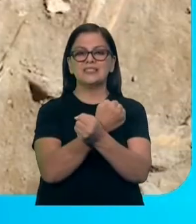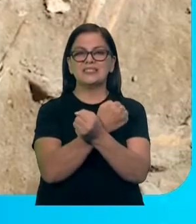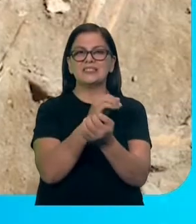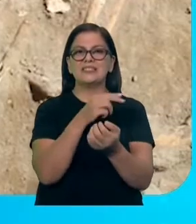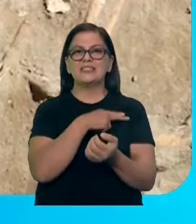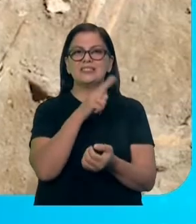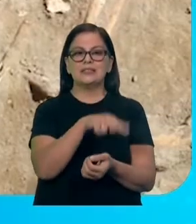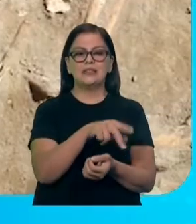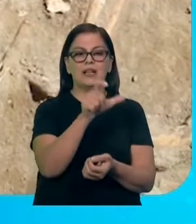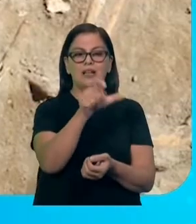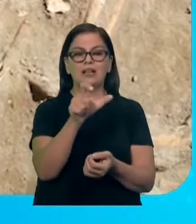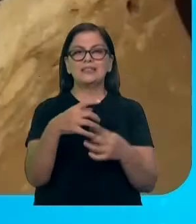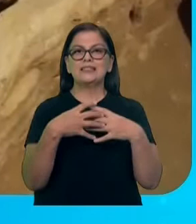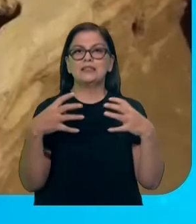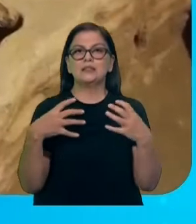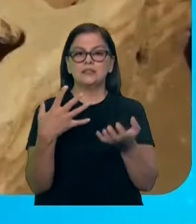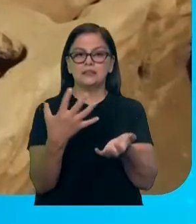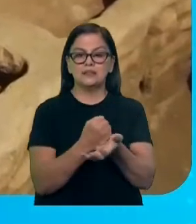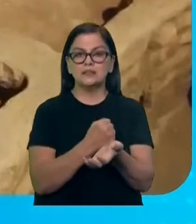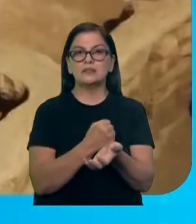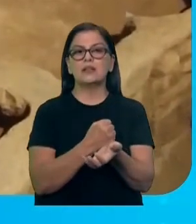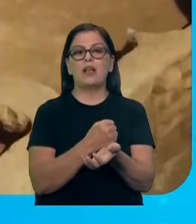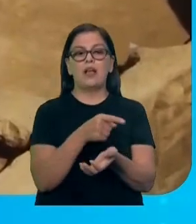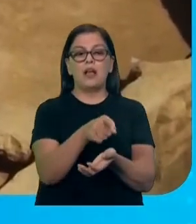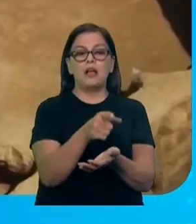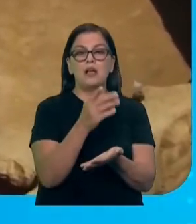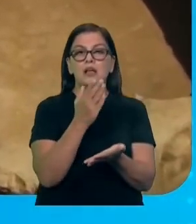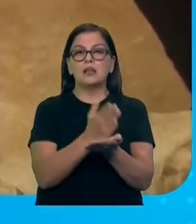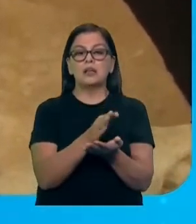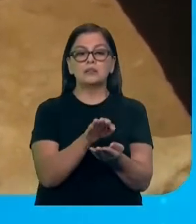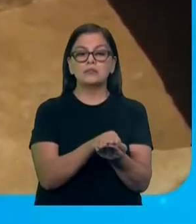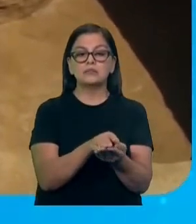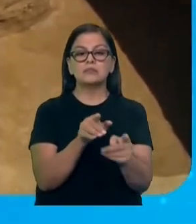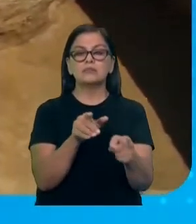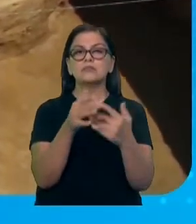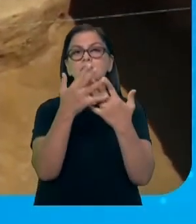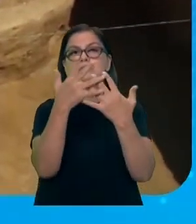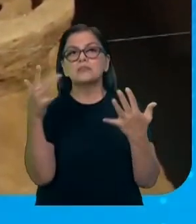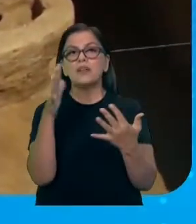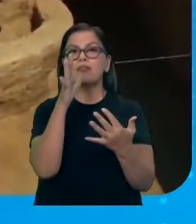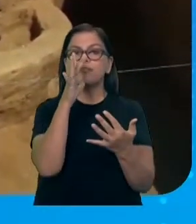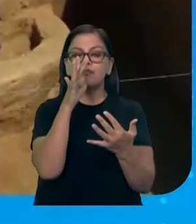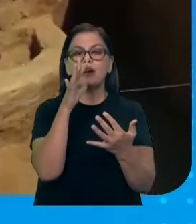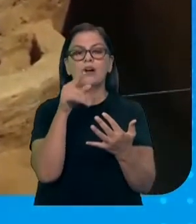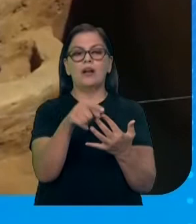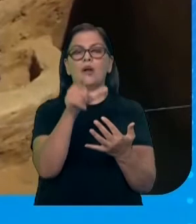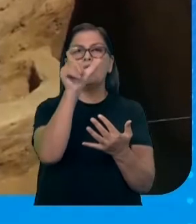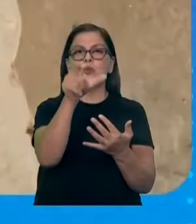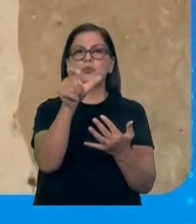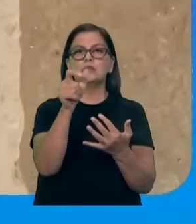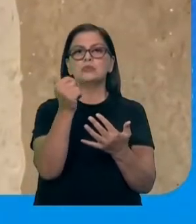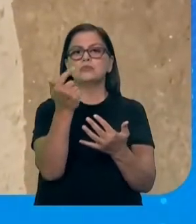ki, elə qəbirlər var ki, burada bir qəbir çalası müxtəlif dövrlərdə müxtəlif insanlar dəfn edilmişdir. Və bu